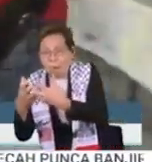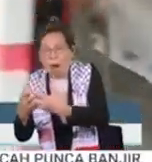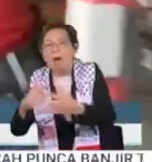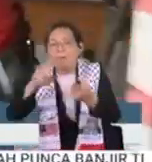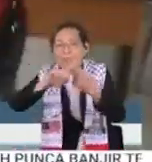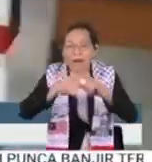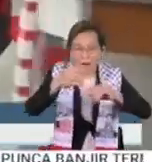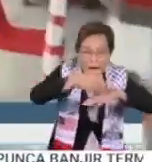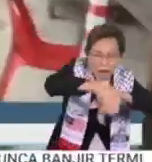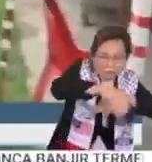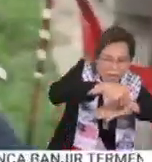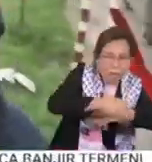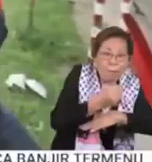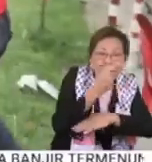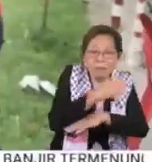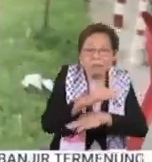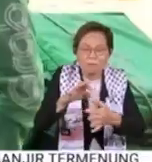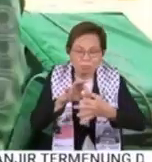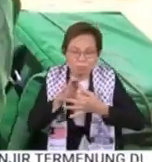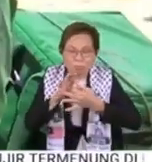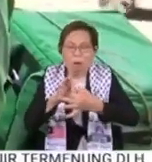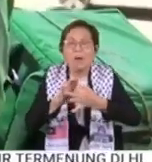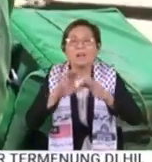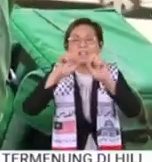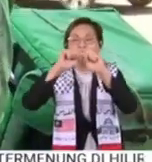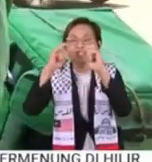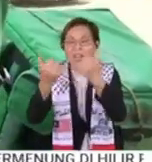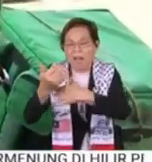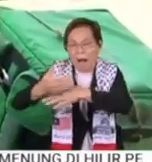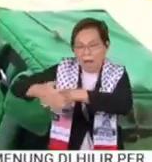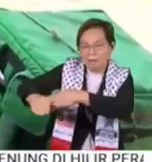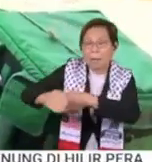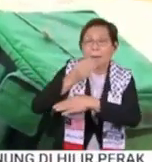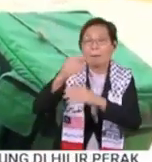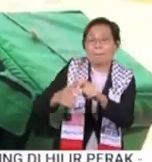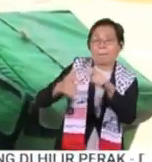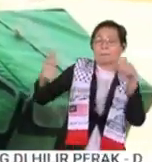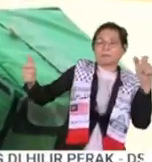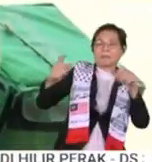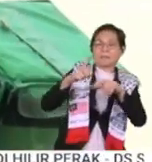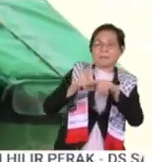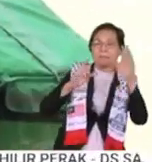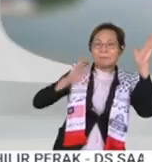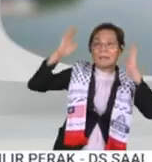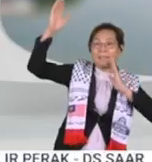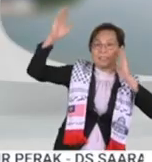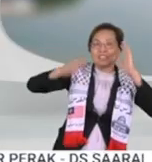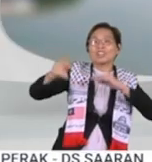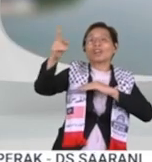penghantar makanan melalui kerjasama dengan syarikat penghantaran makanan terbesar di Malaysia.